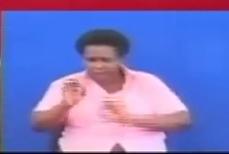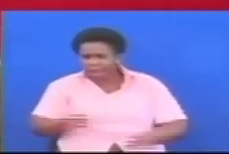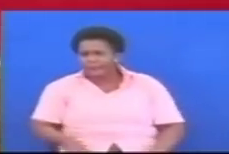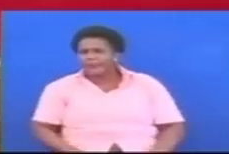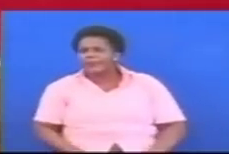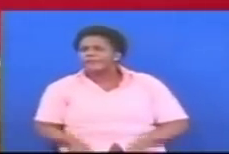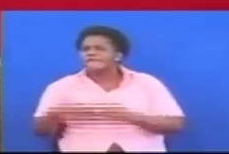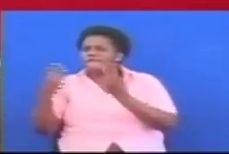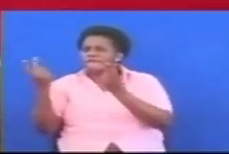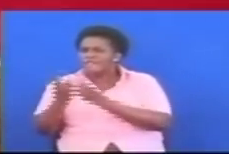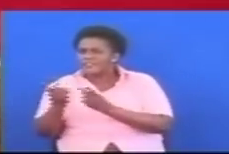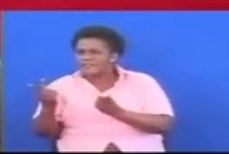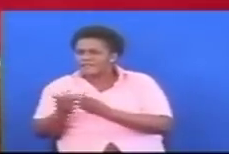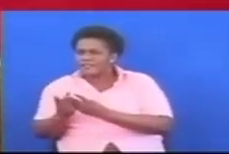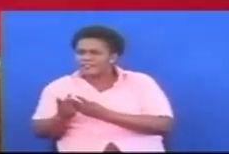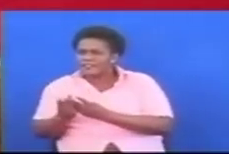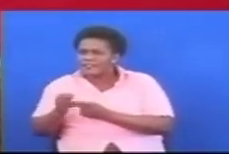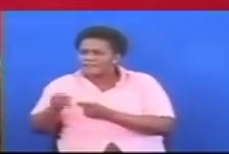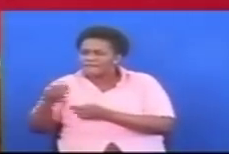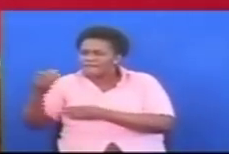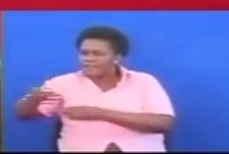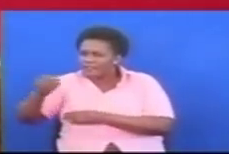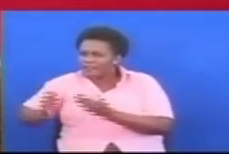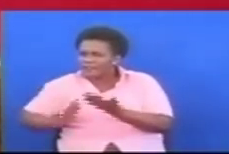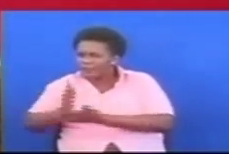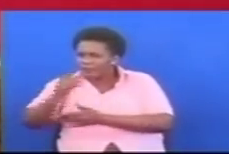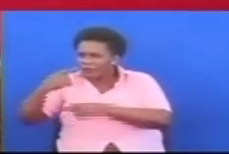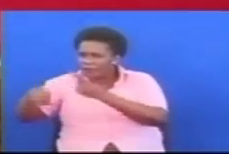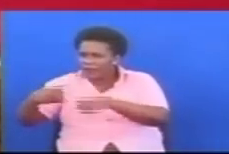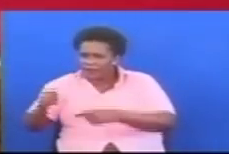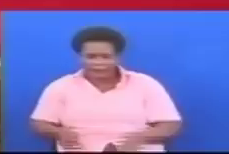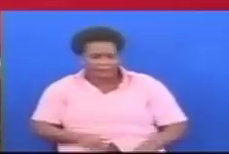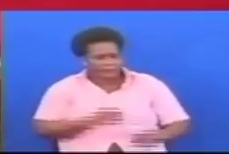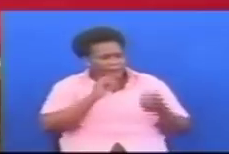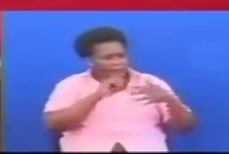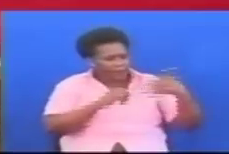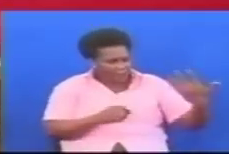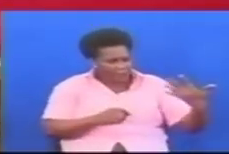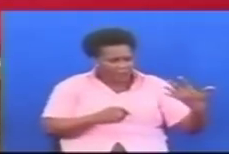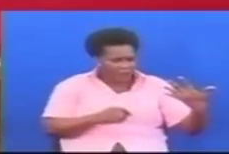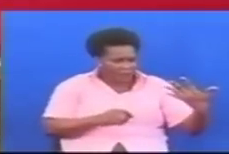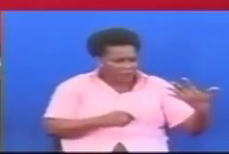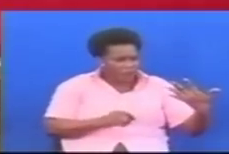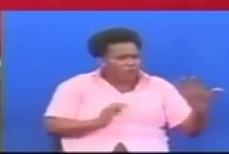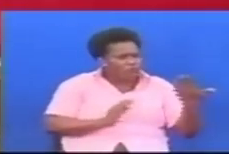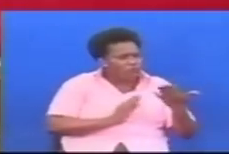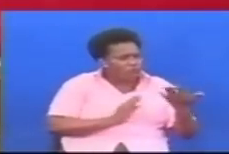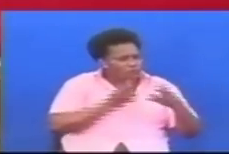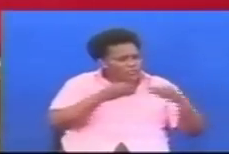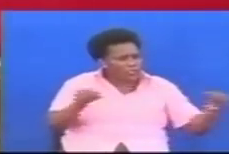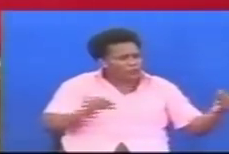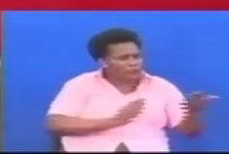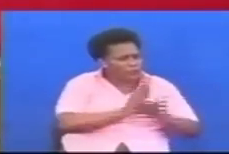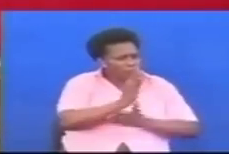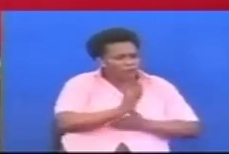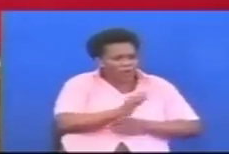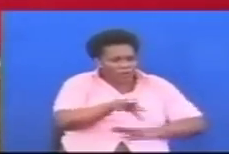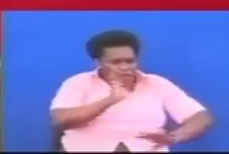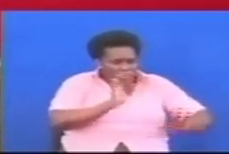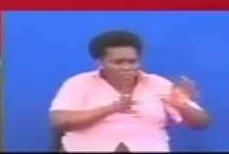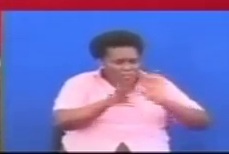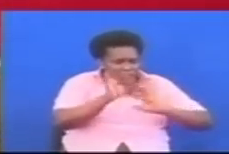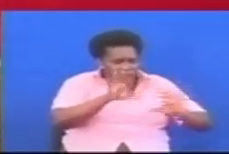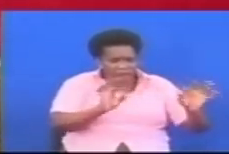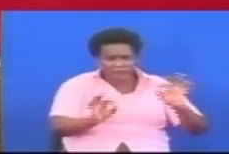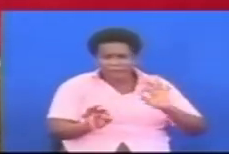ambavyo vinapitiwa na miradi; tano, kuchelewa kufanyika kwa mapitio ya usanifu na hivyo kupelekea miradi kuchelewa kukamilika kwa kipindi